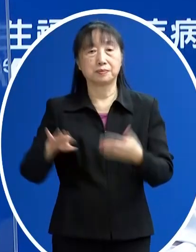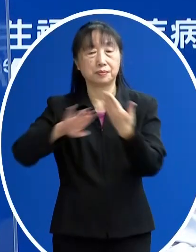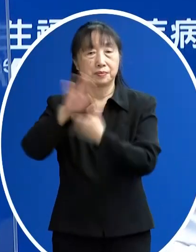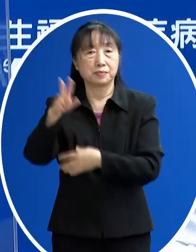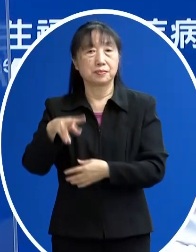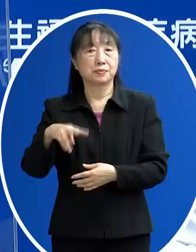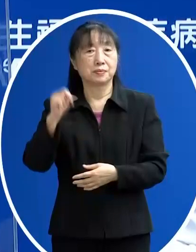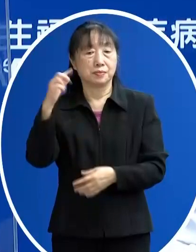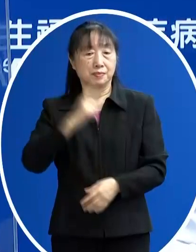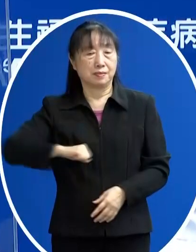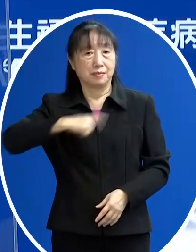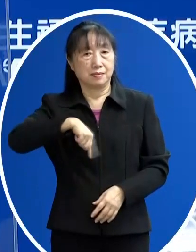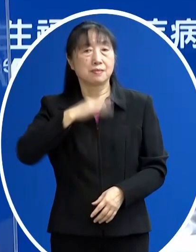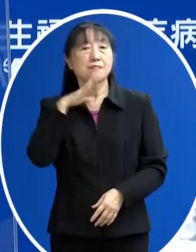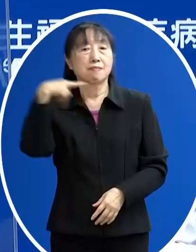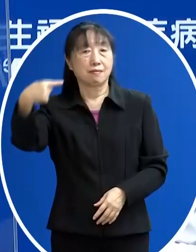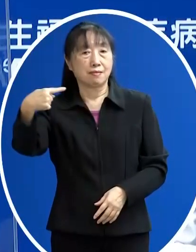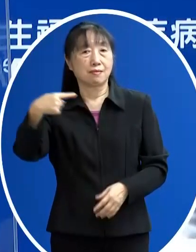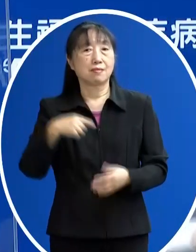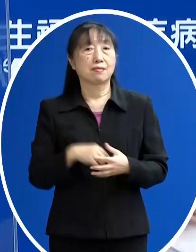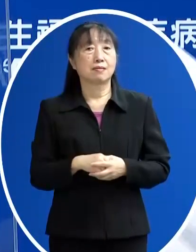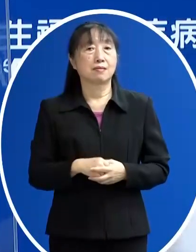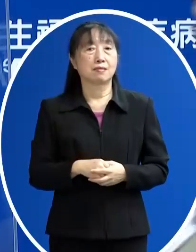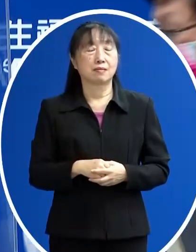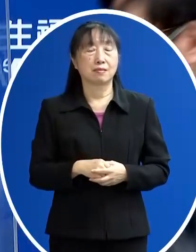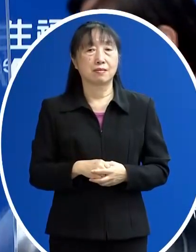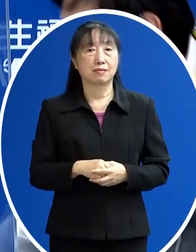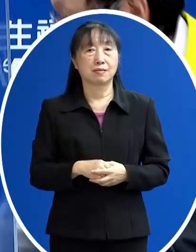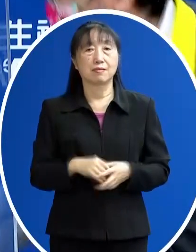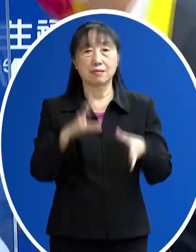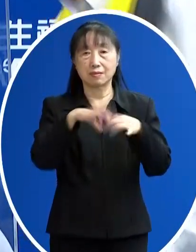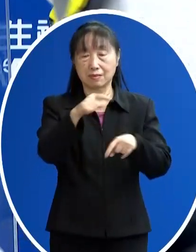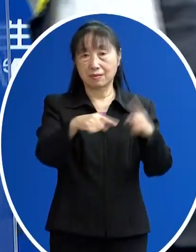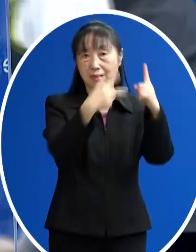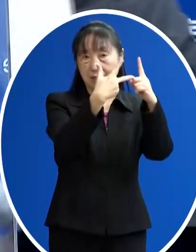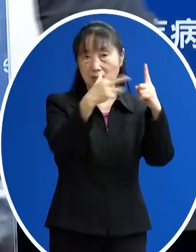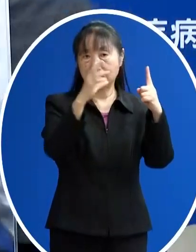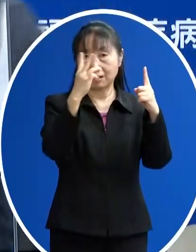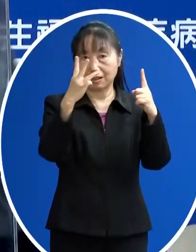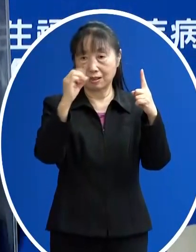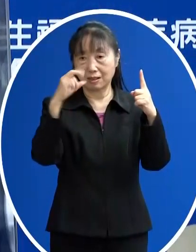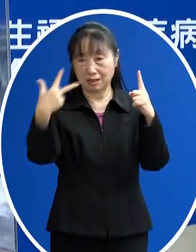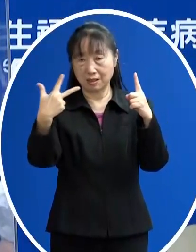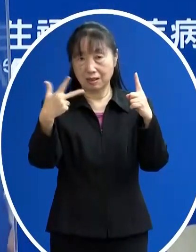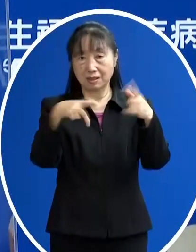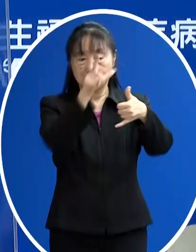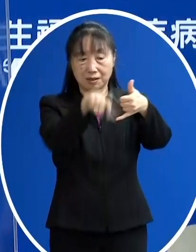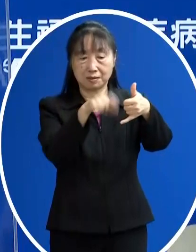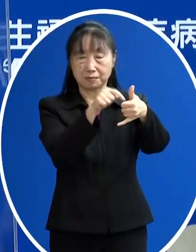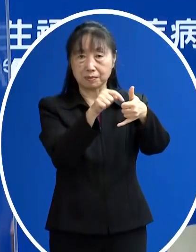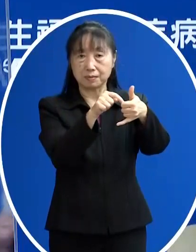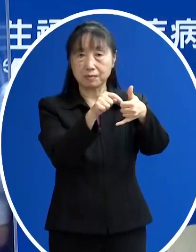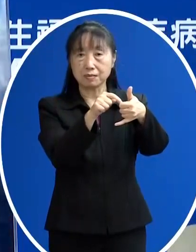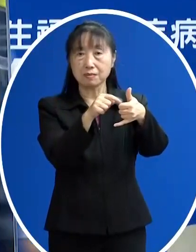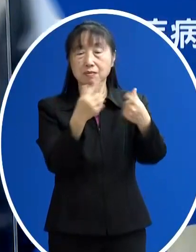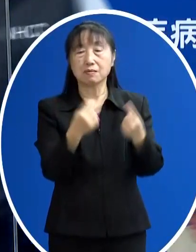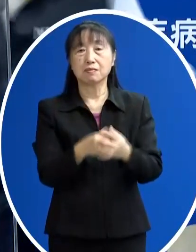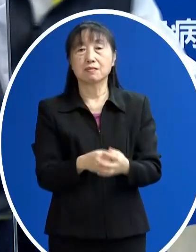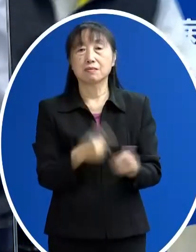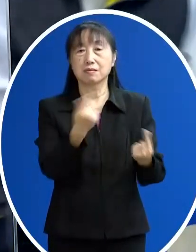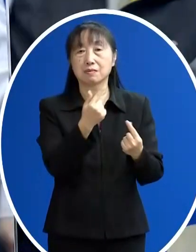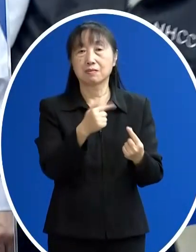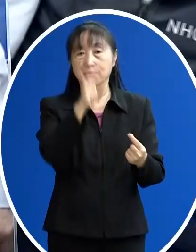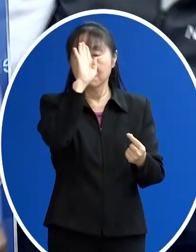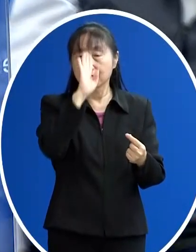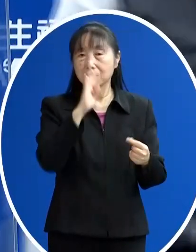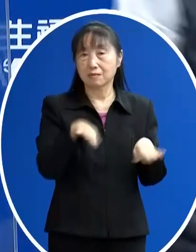的 N 抗体都是阴性。好，那所以看起来是17307，在目前看起来，不管是他从发